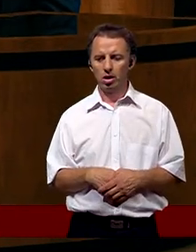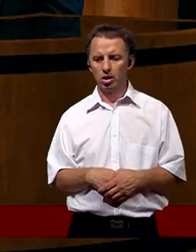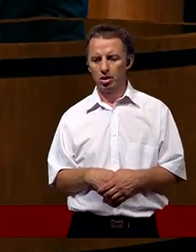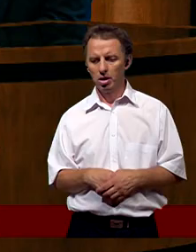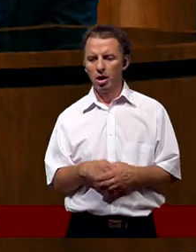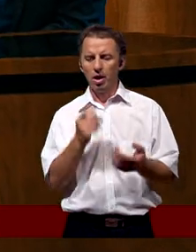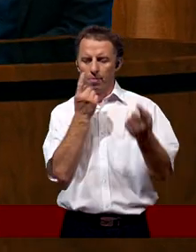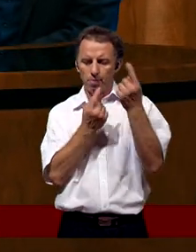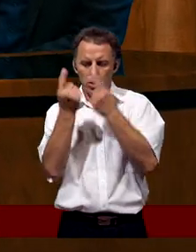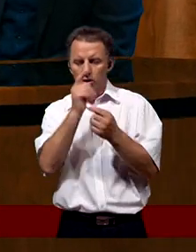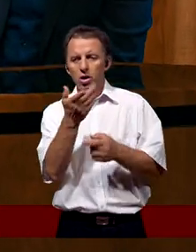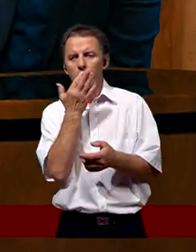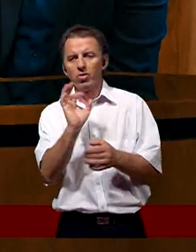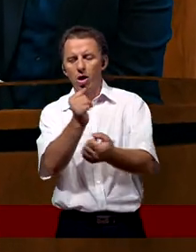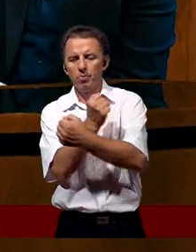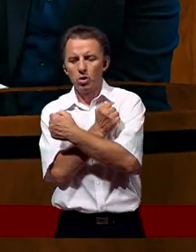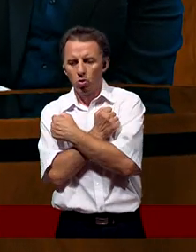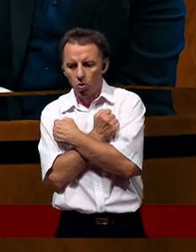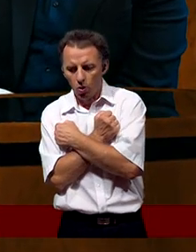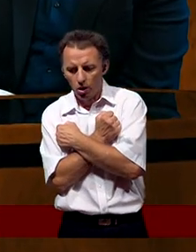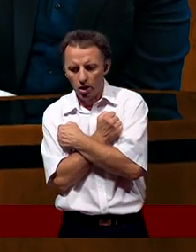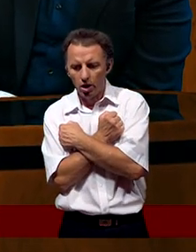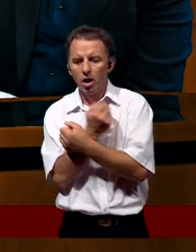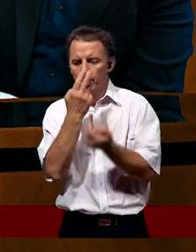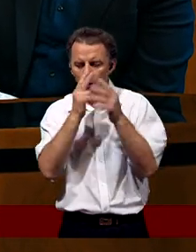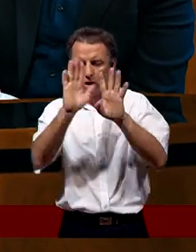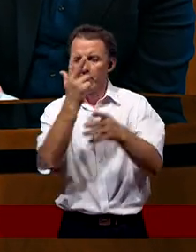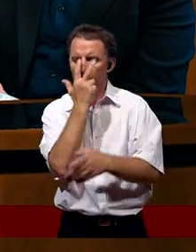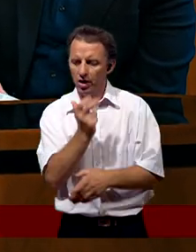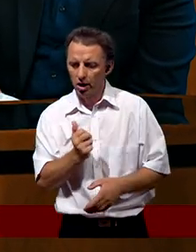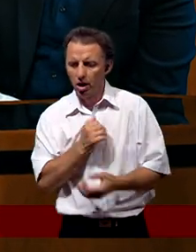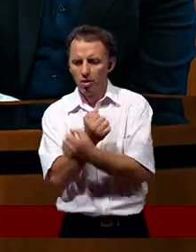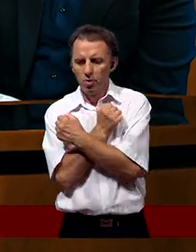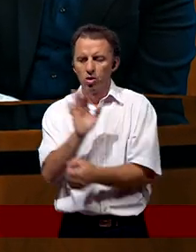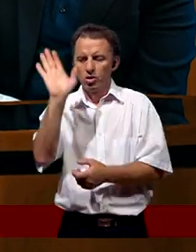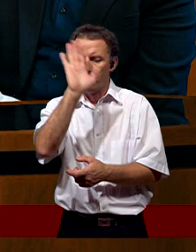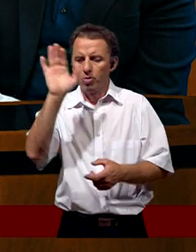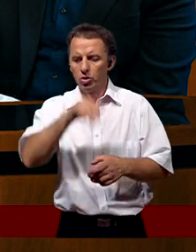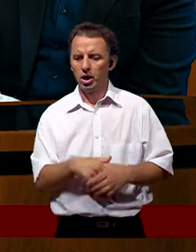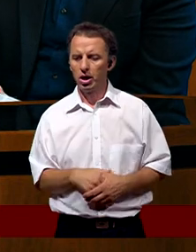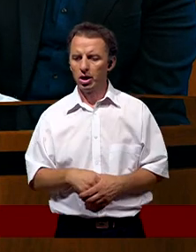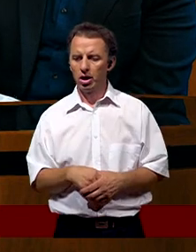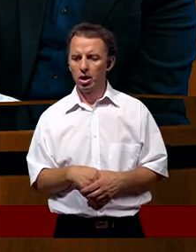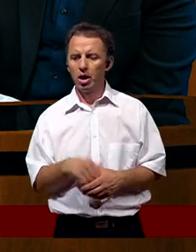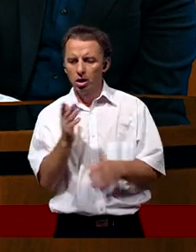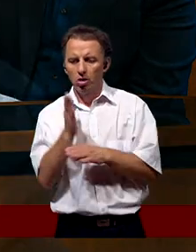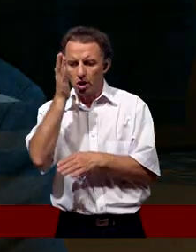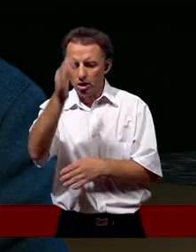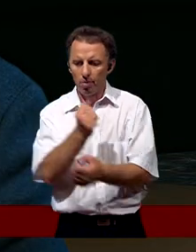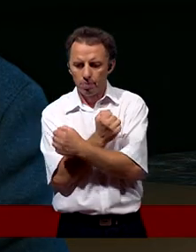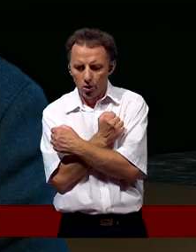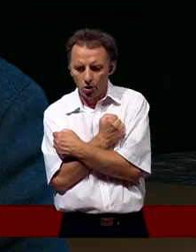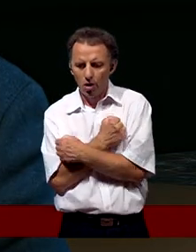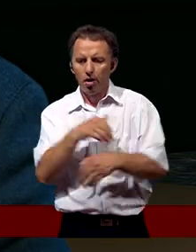Tak, proszę, już. Ale myślę, że gdy mówimy o miłości, to apostoł Paweł tu wyraźnie mówi o tej miłości Bożej, prawda? Wiara, nadzieja,